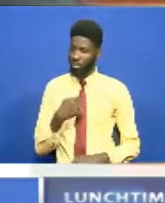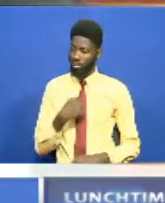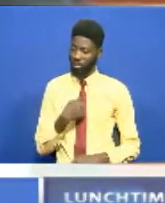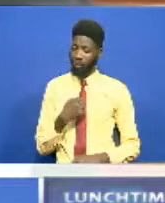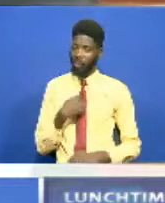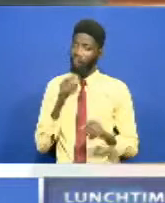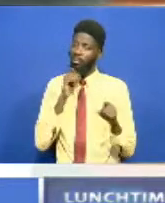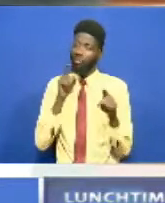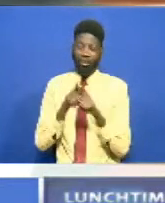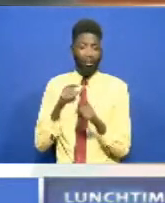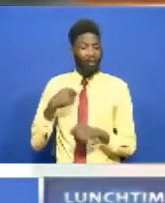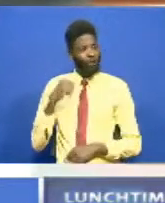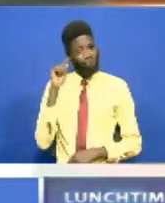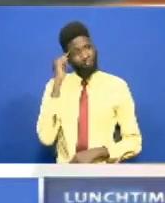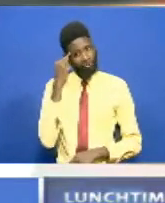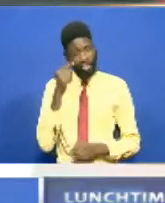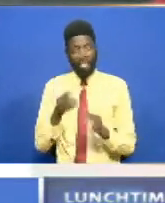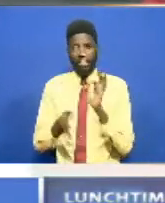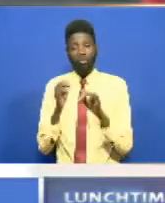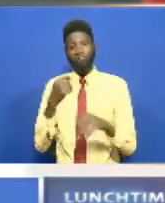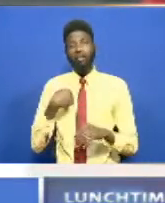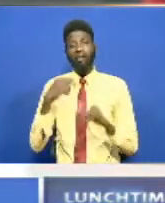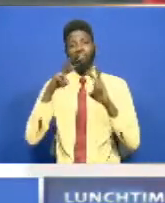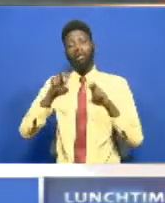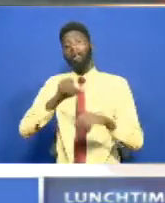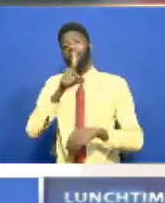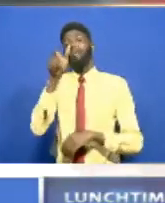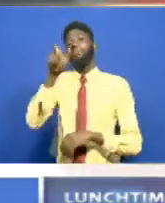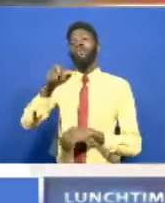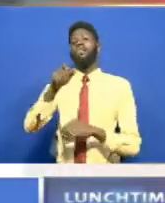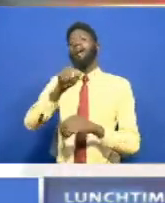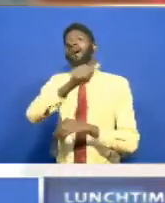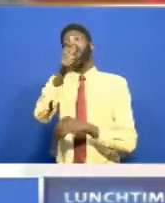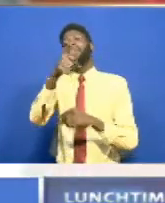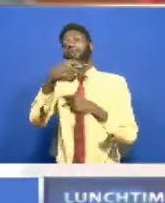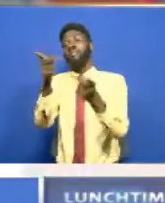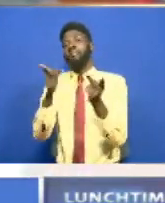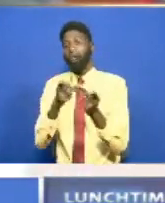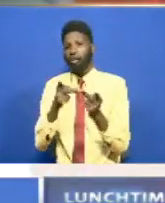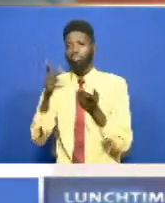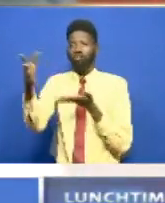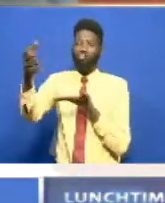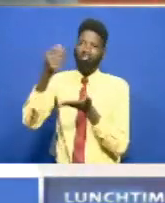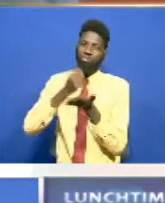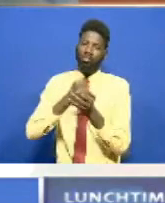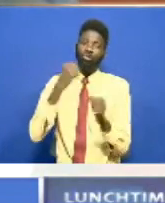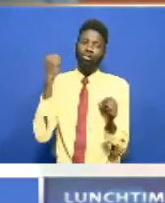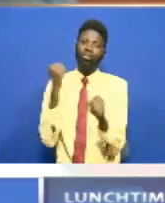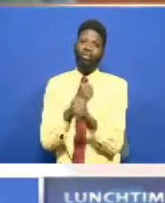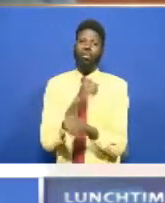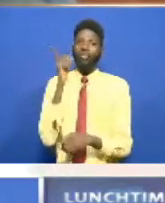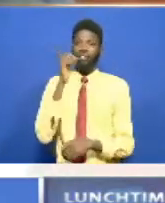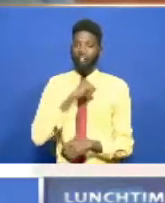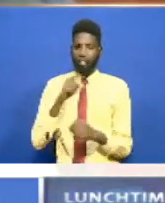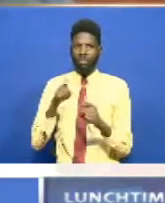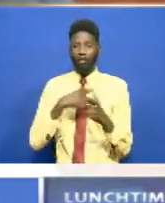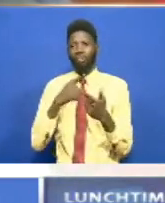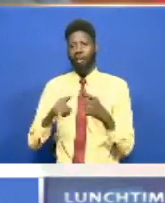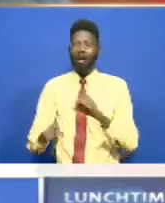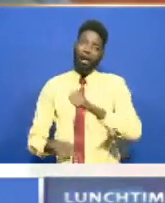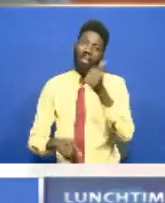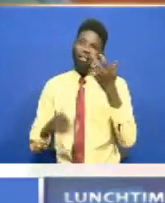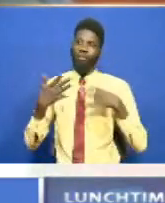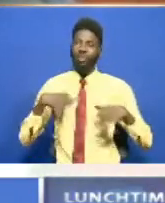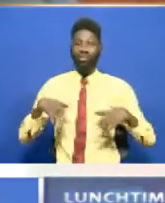ni ningetafuta mwingine kutoka sehemu zingine, nimekuja nimempatia kazi, wengine wanakuja hapa